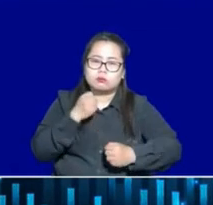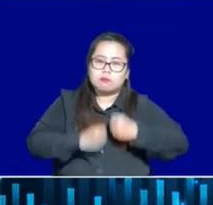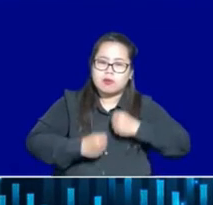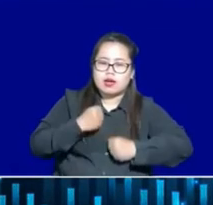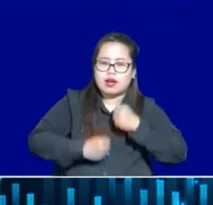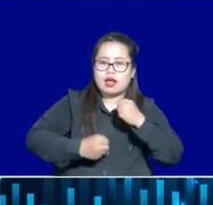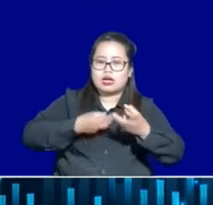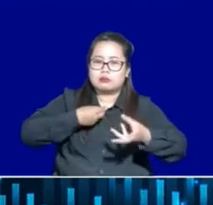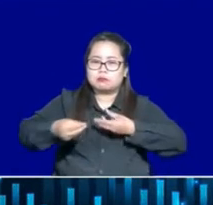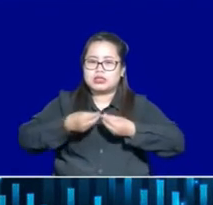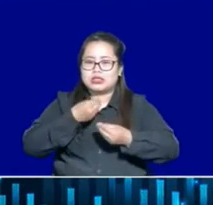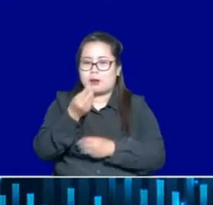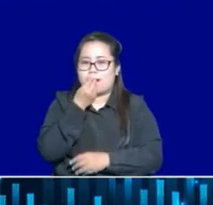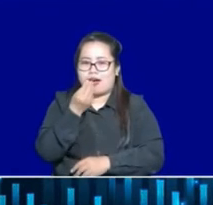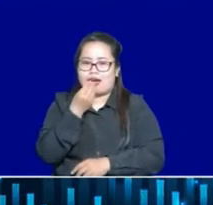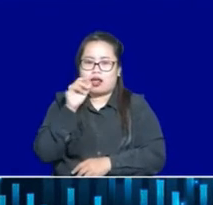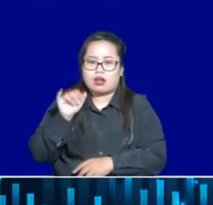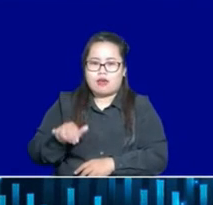lebih